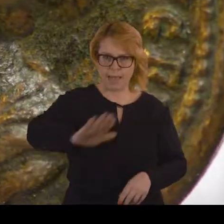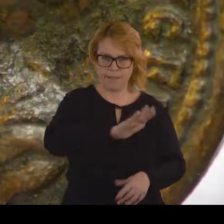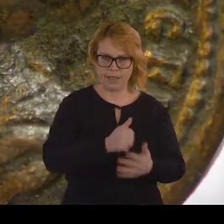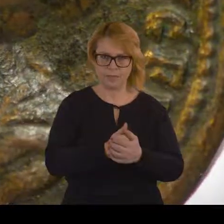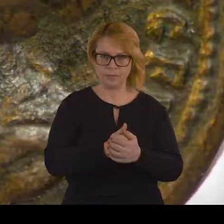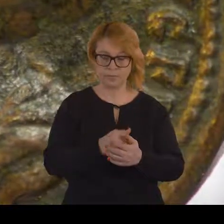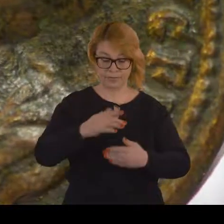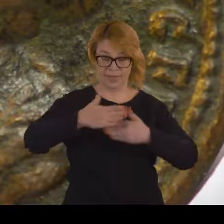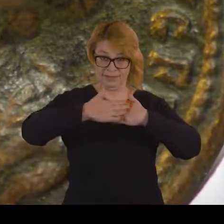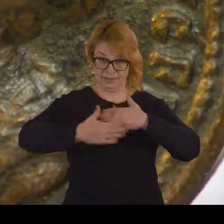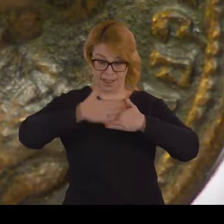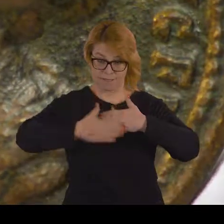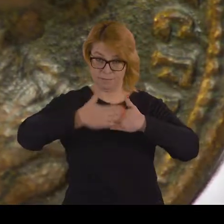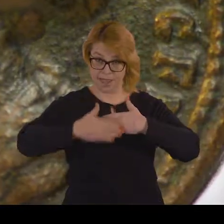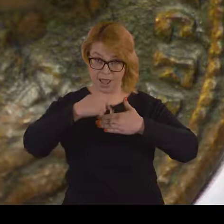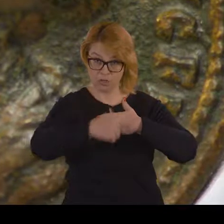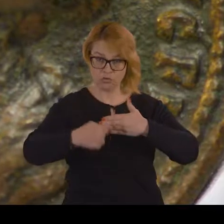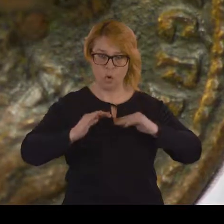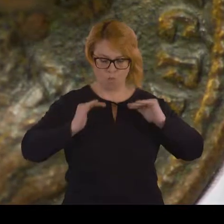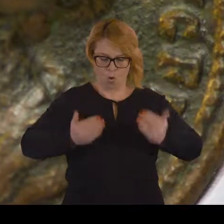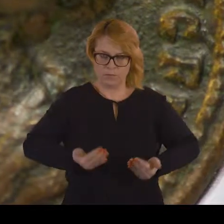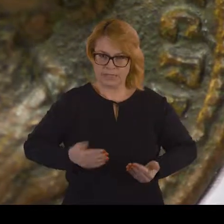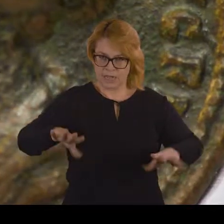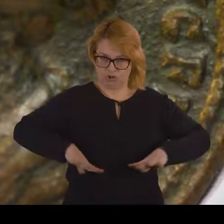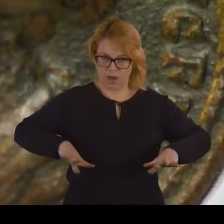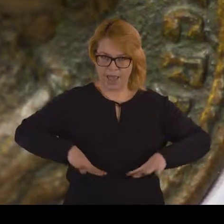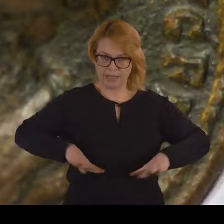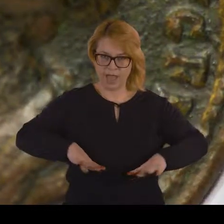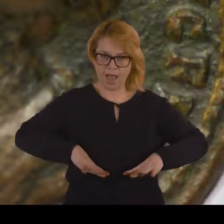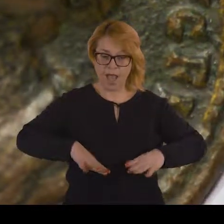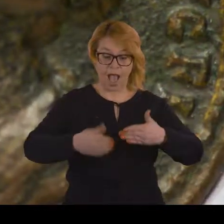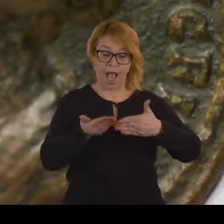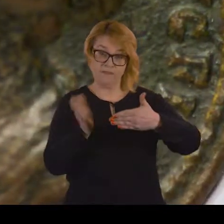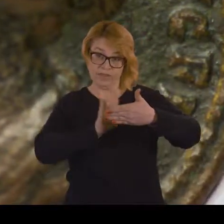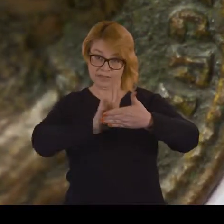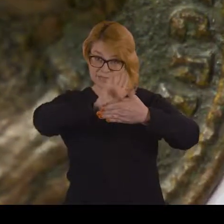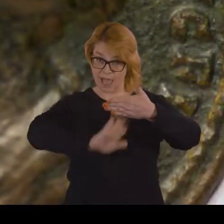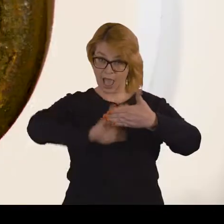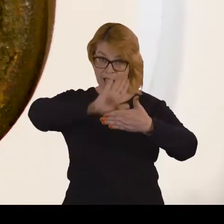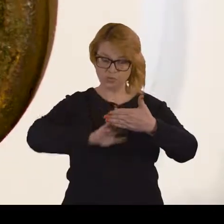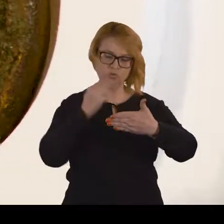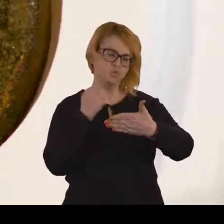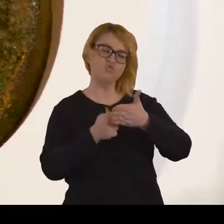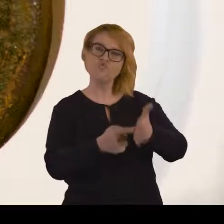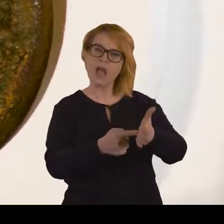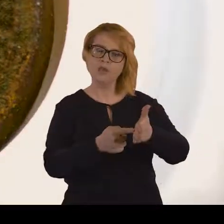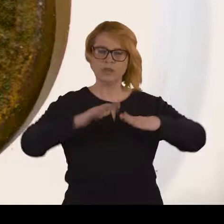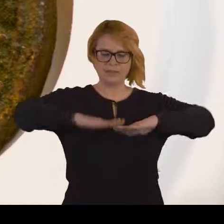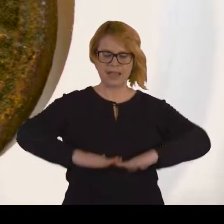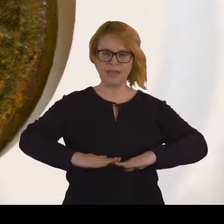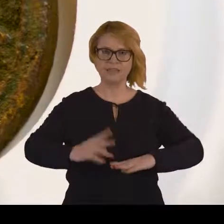jeho averze sa nachádza poprsie Faustíny. Výjav na reverze medailónu stvárňuje sediacu